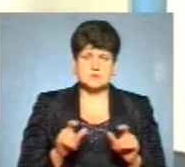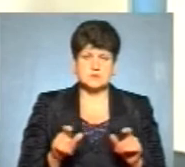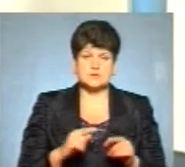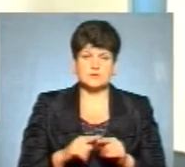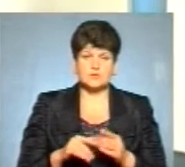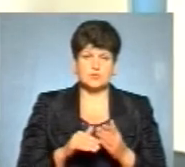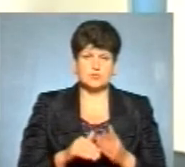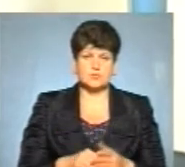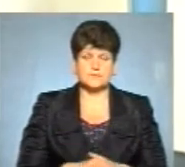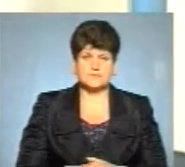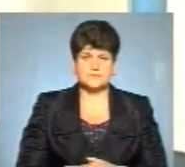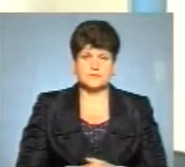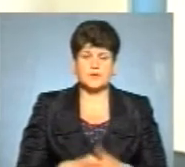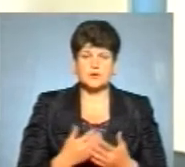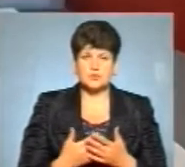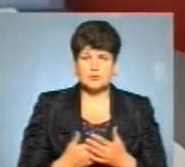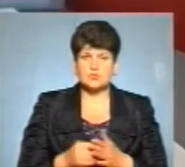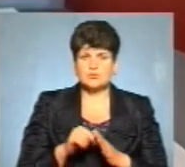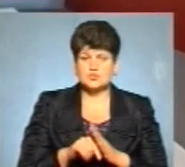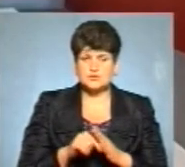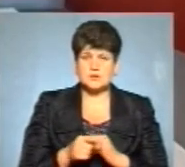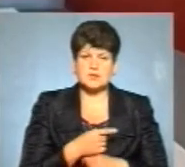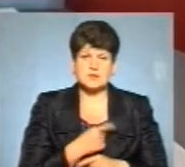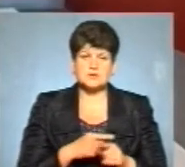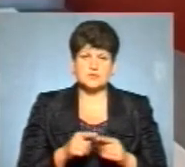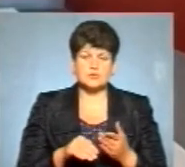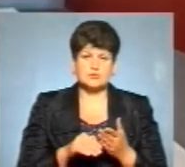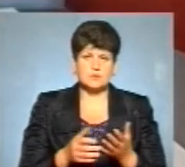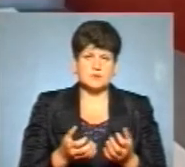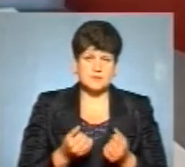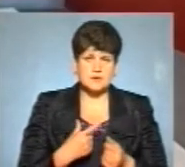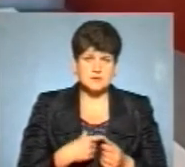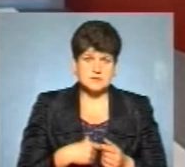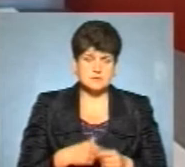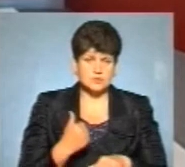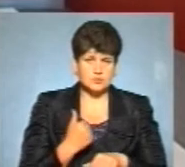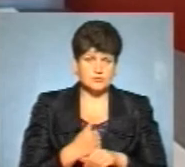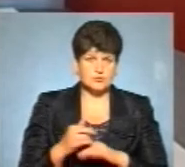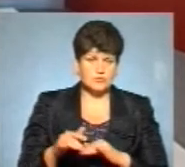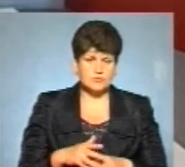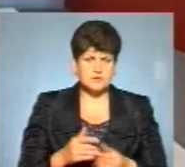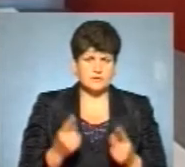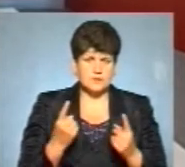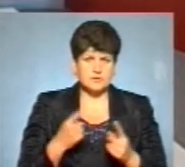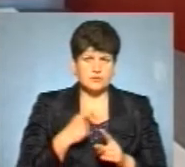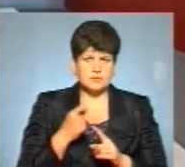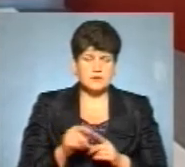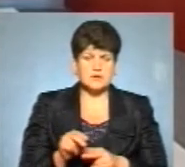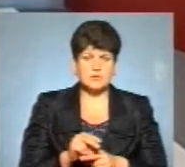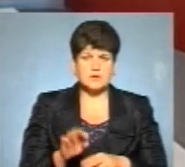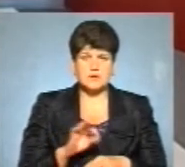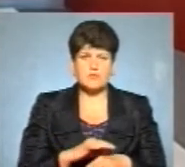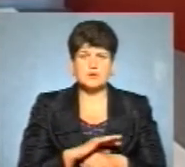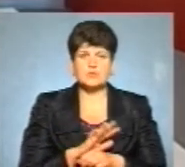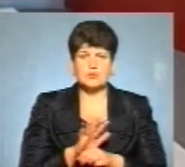швидкою допомогою. Тобто, по суті, лікарня швидкої допомоги бере на себе основний удар, таку найбільшу відповідальність за лікування хворих на